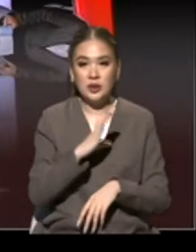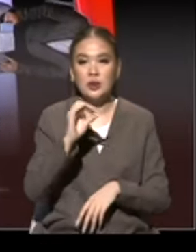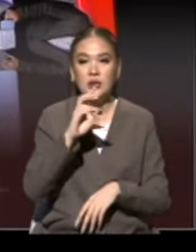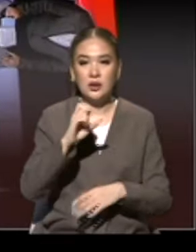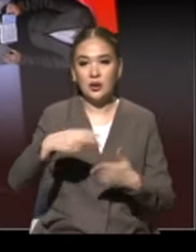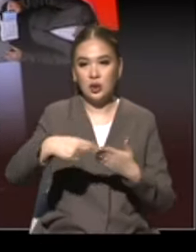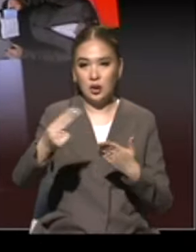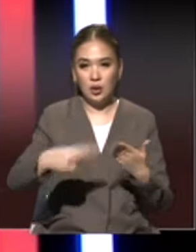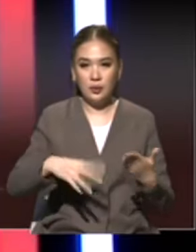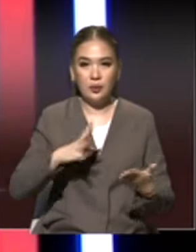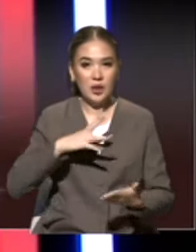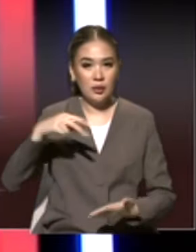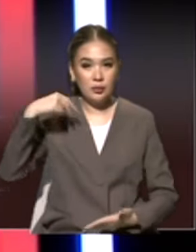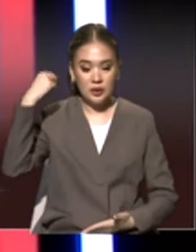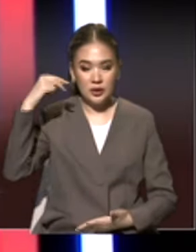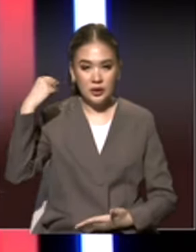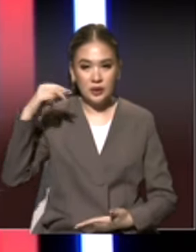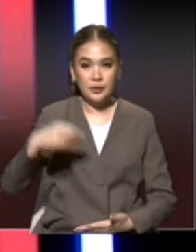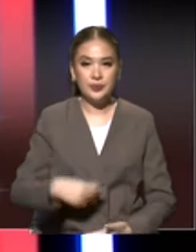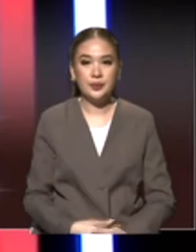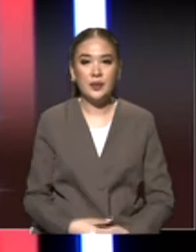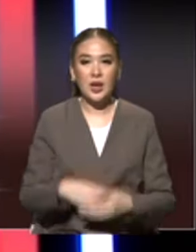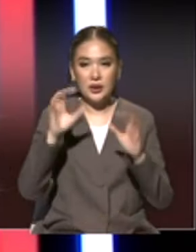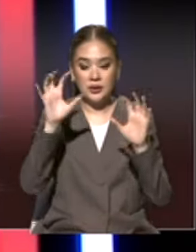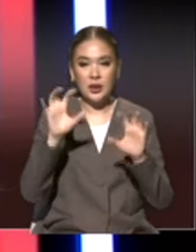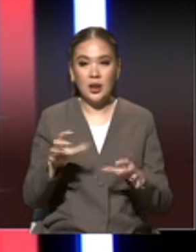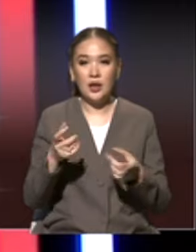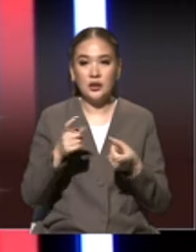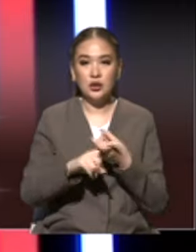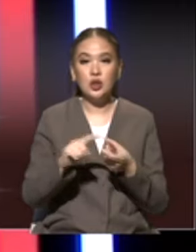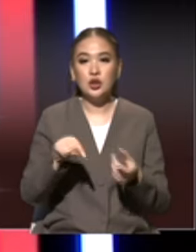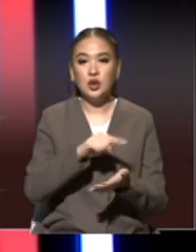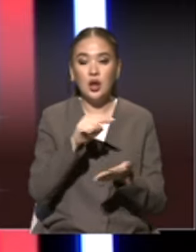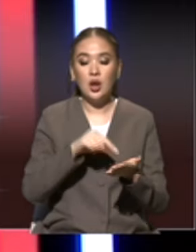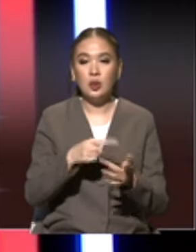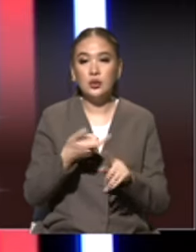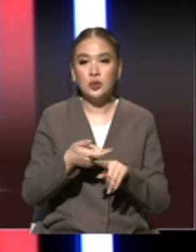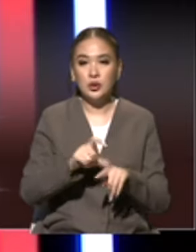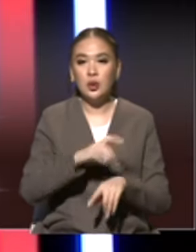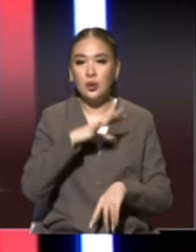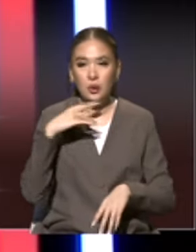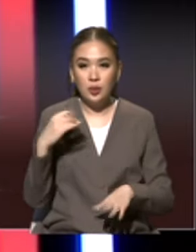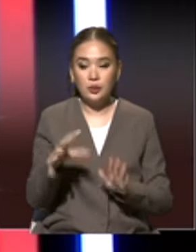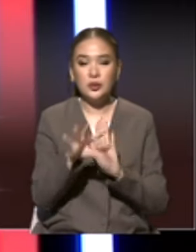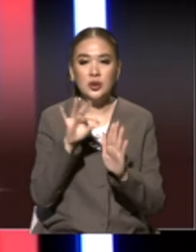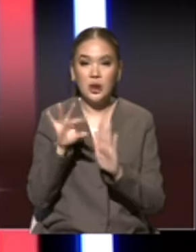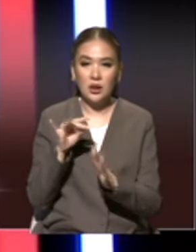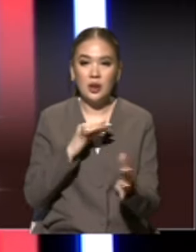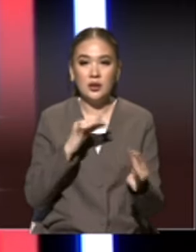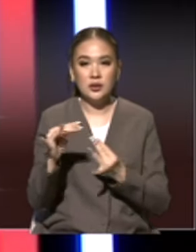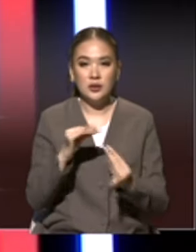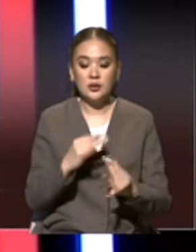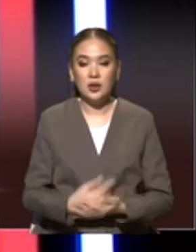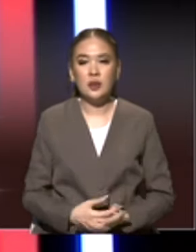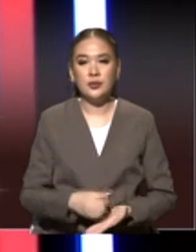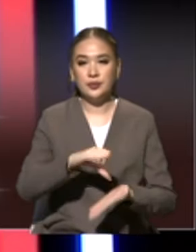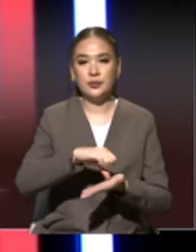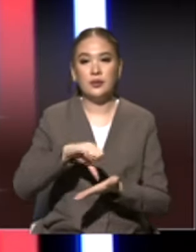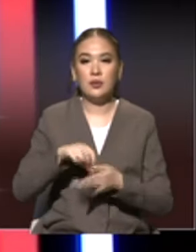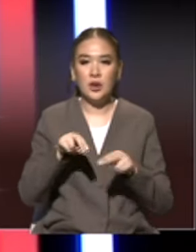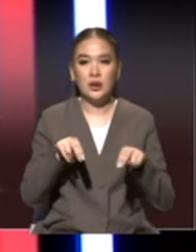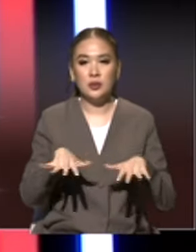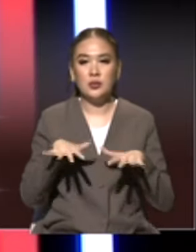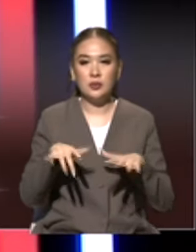қол қойғаны қалып отыр. Сондықтан бұл заңға қатысты сұрақ өте көп, барынша талдап талқыласақ. Студия қонақтары парламент